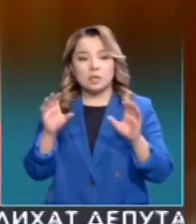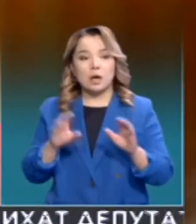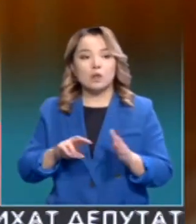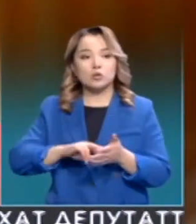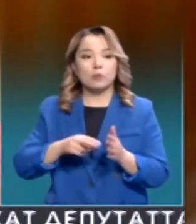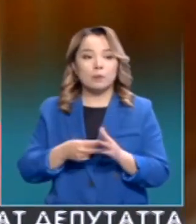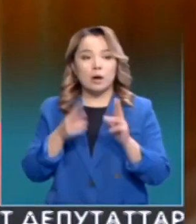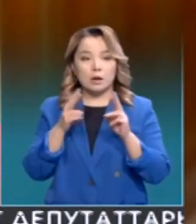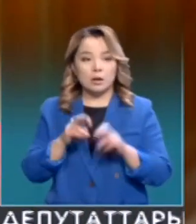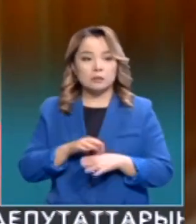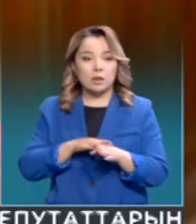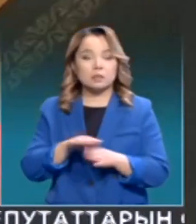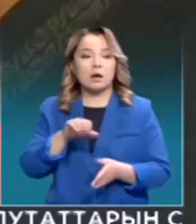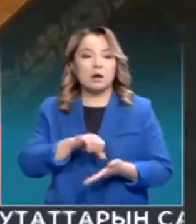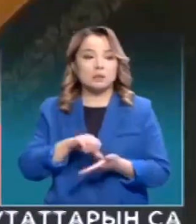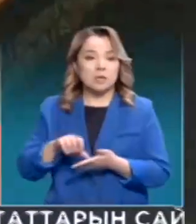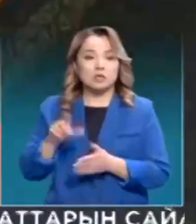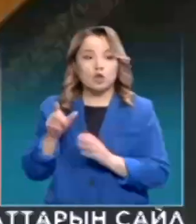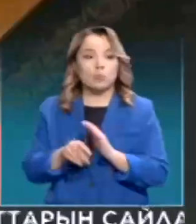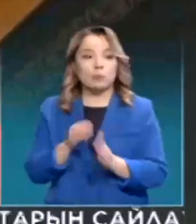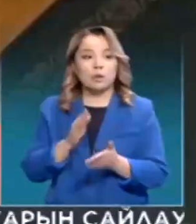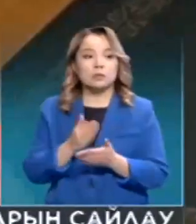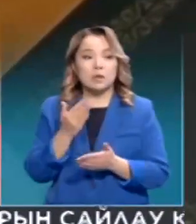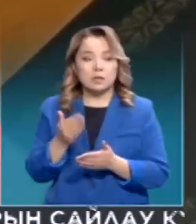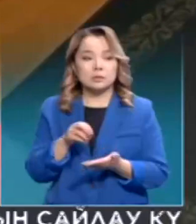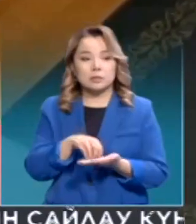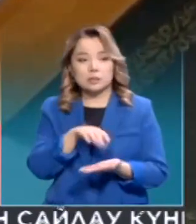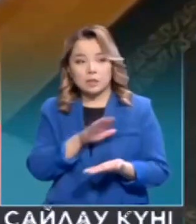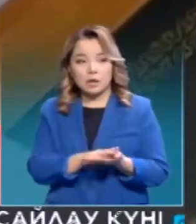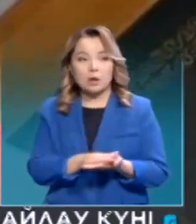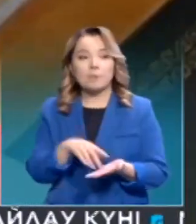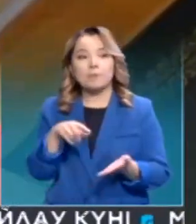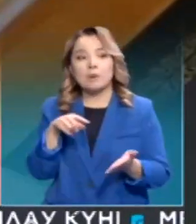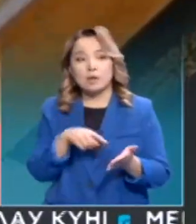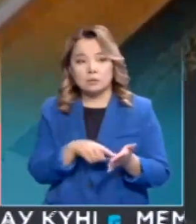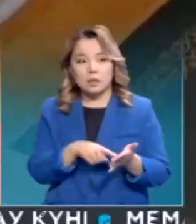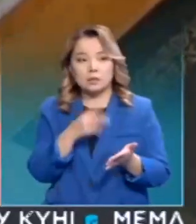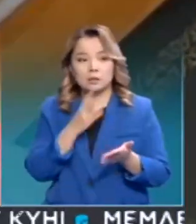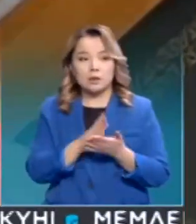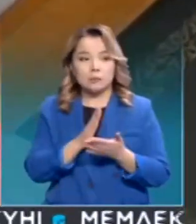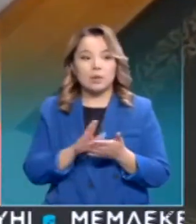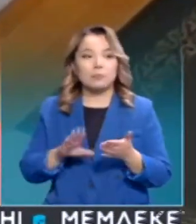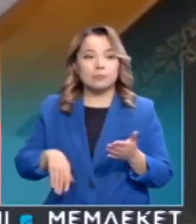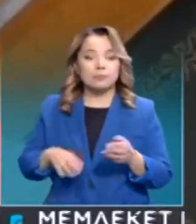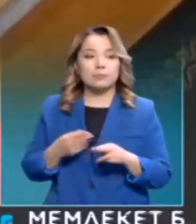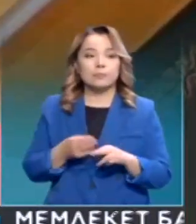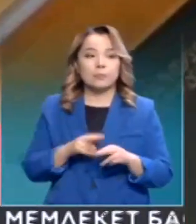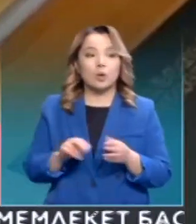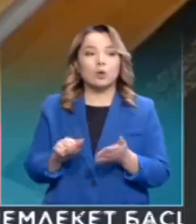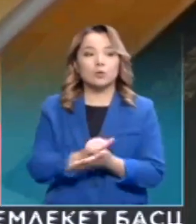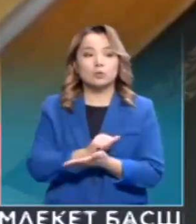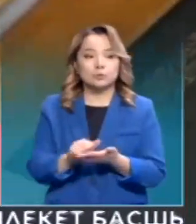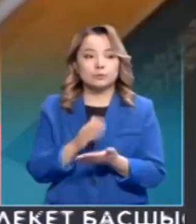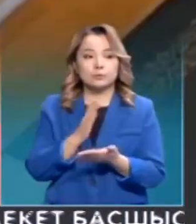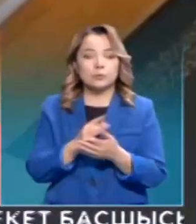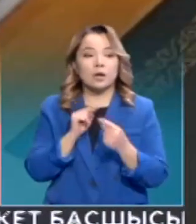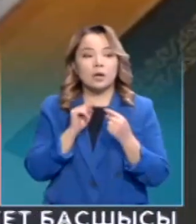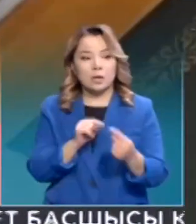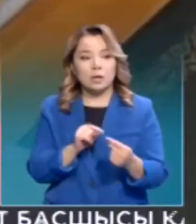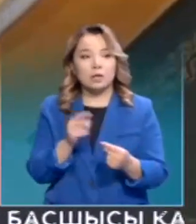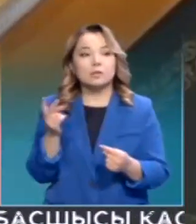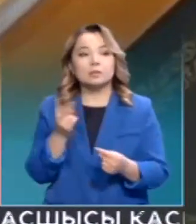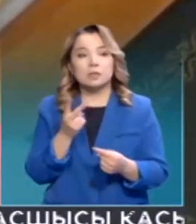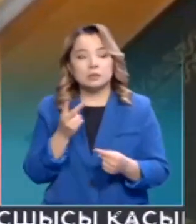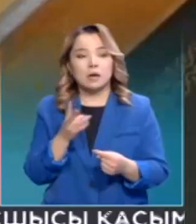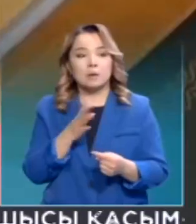жобасын қарауға қатысып отырған депутаттарды тіркеу батырмасы берілген. Одан бөлек құжатқа қарсылар екінші,